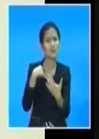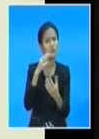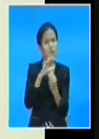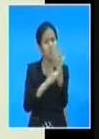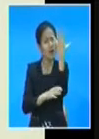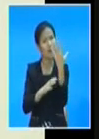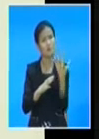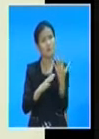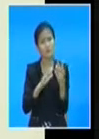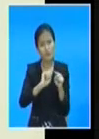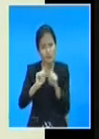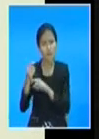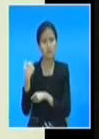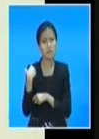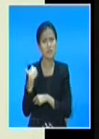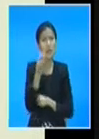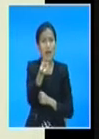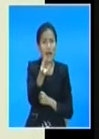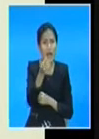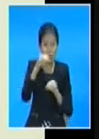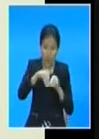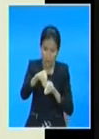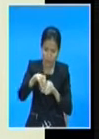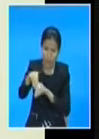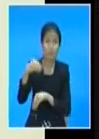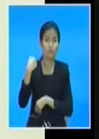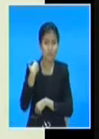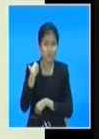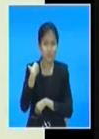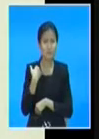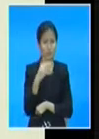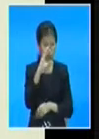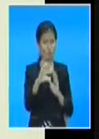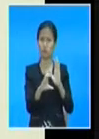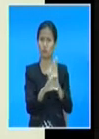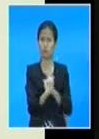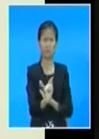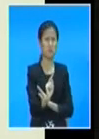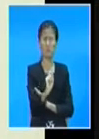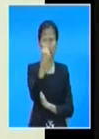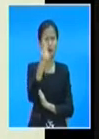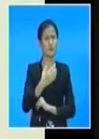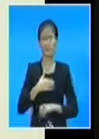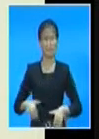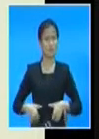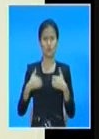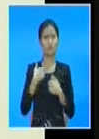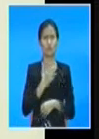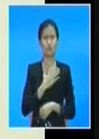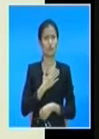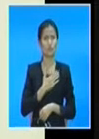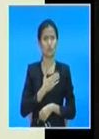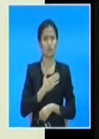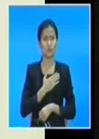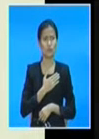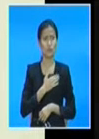าวนี่เป็นต้นแบบเก่าแก่ที่สุดเท่าที่ผมจำความได้ในชีวิตผมนะฮะก็น้อมนำมาให้ดูว่านี่คือสวน